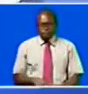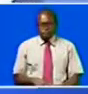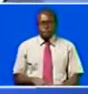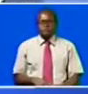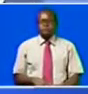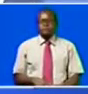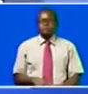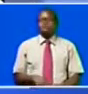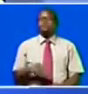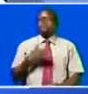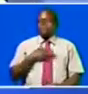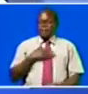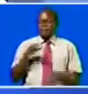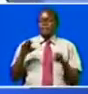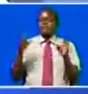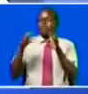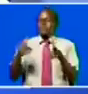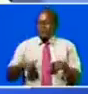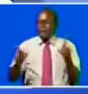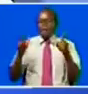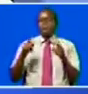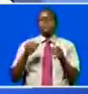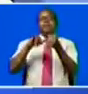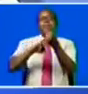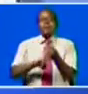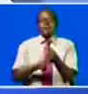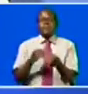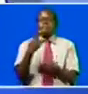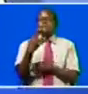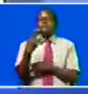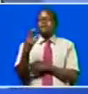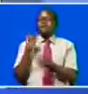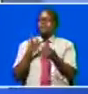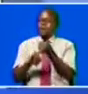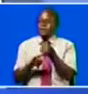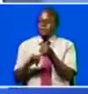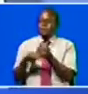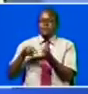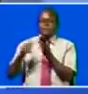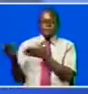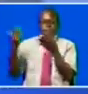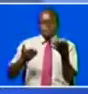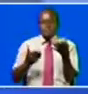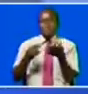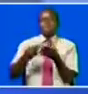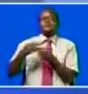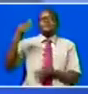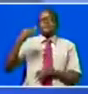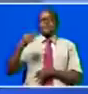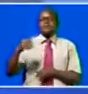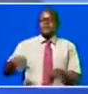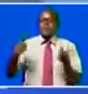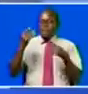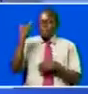dini yangu inaruhusu watu kuwa mabibi wanne. Kwa hivyo usijekelea hawa sana wa nje, manake unaleta ile spirit kwa nyumba, unapata mnaanza kuwa na mgogoro kwa